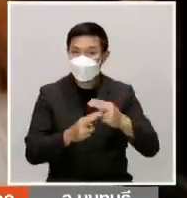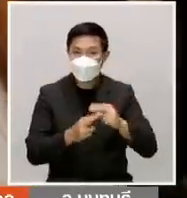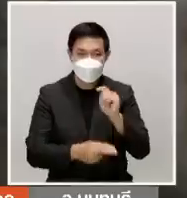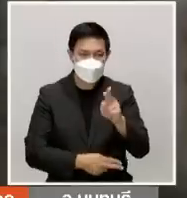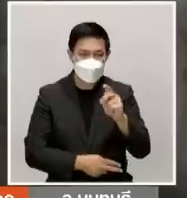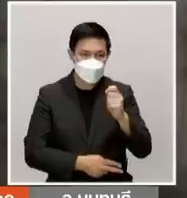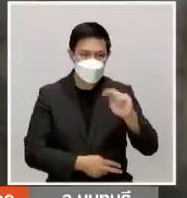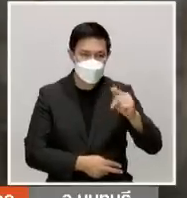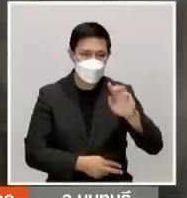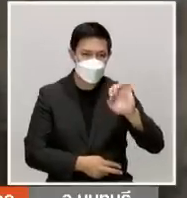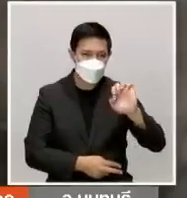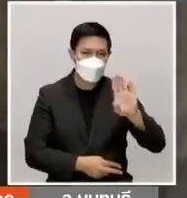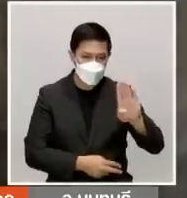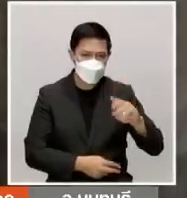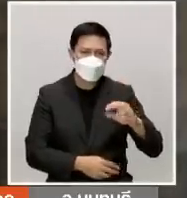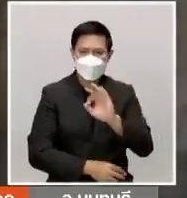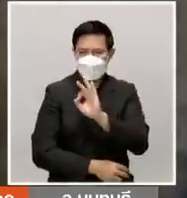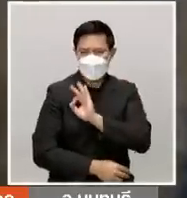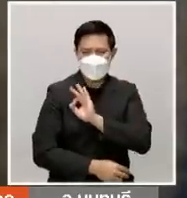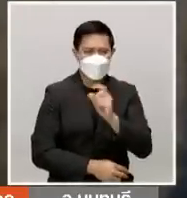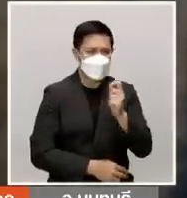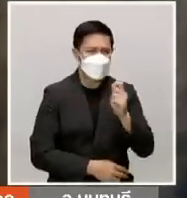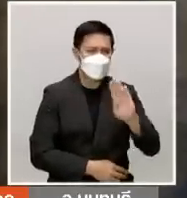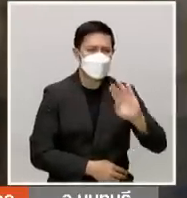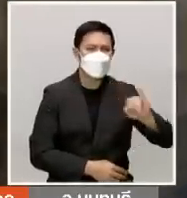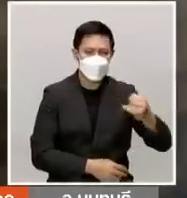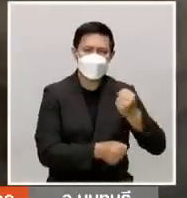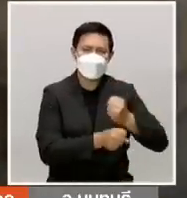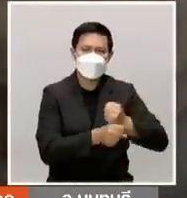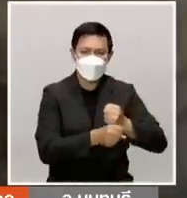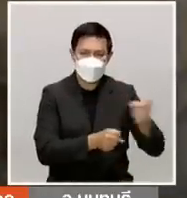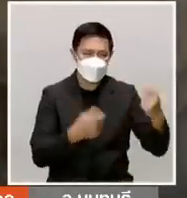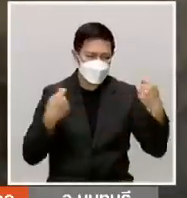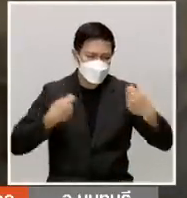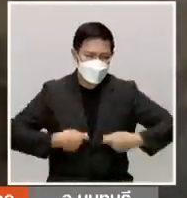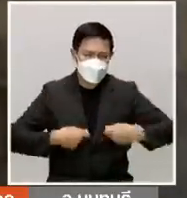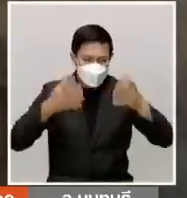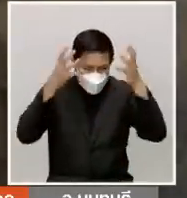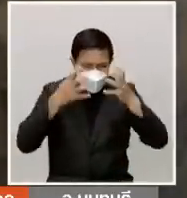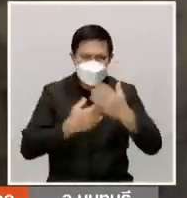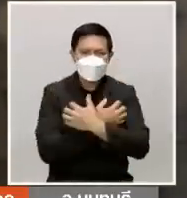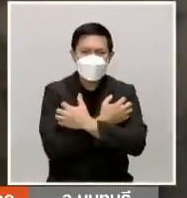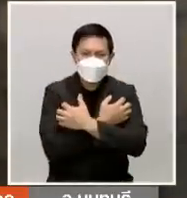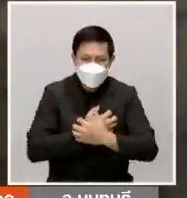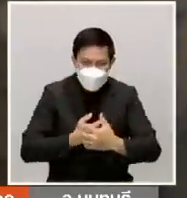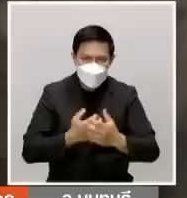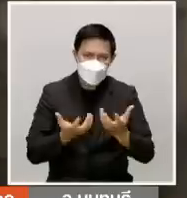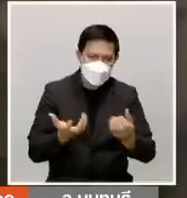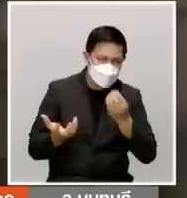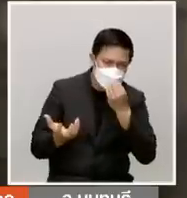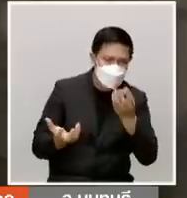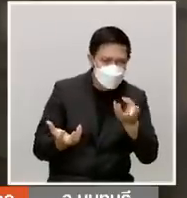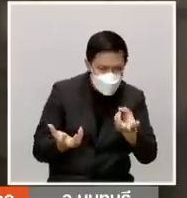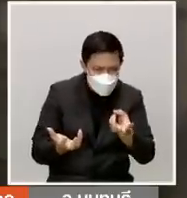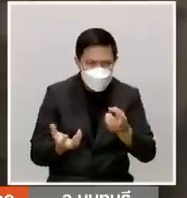อนสมาชิกองค์การบริหารส่วนจังหวัดค่ะแต่งชุดหมีเนี่ยค่ะเป็นชุดมาสคอตเป็นตัวหมีแบบนี้นำเอาข้าวสารอาหาร